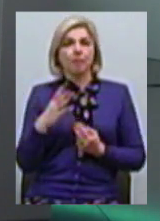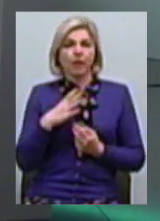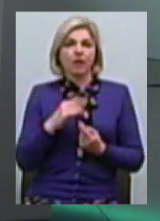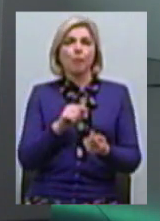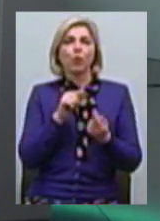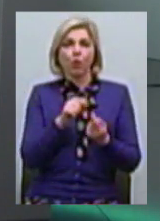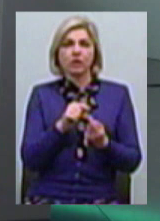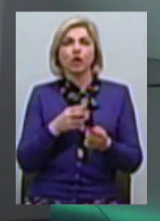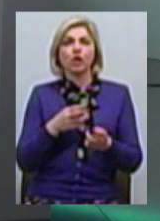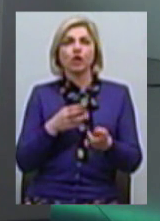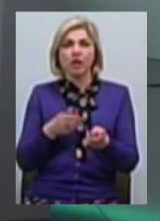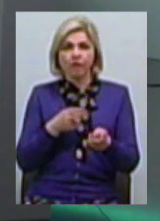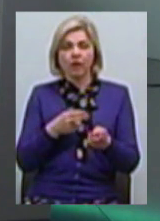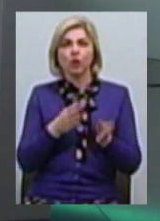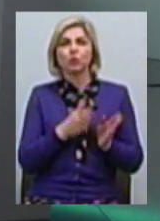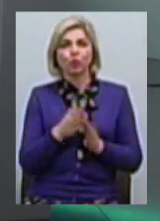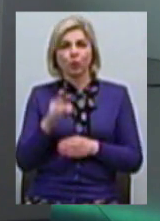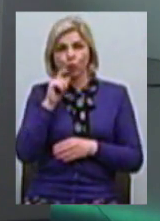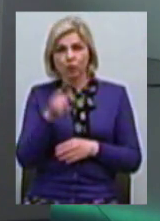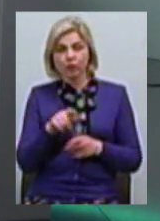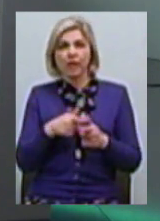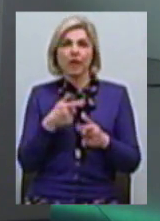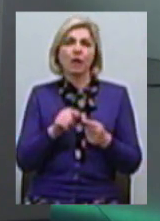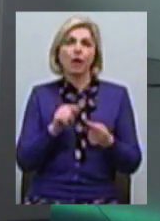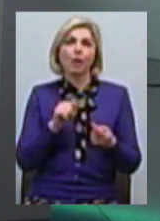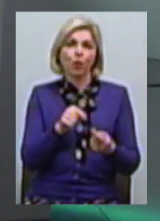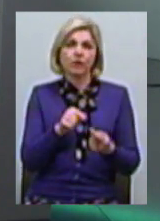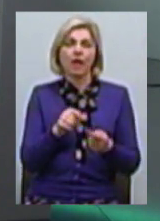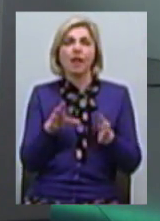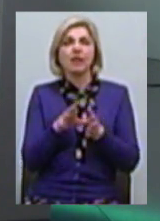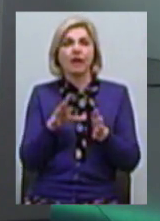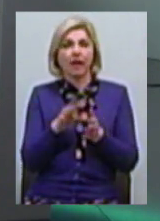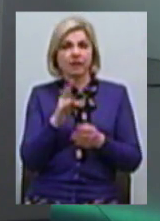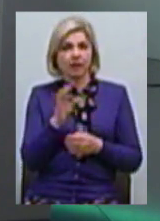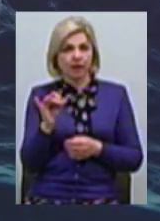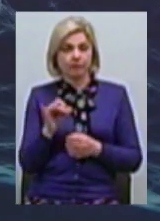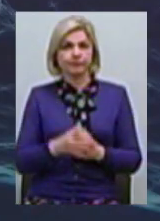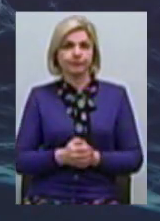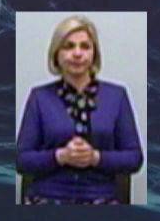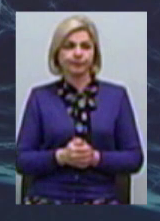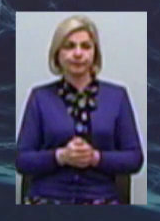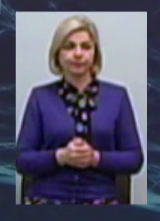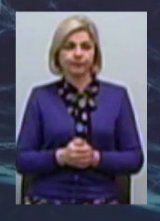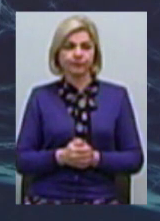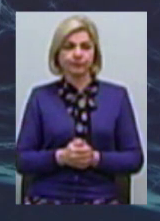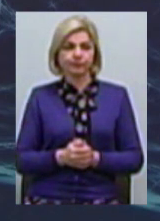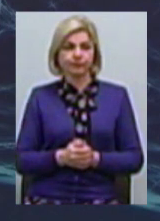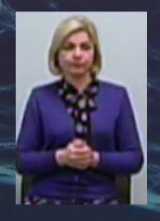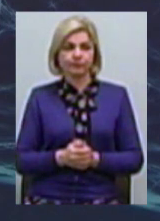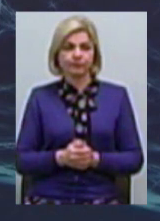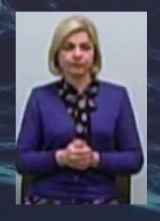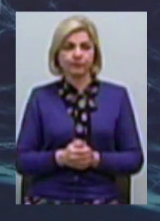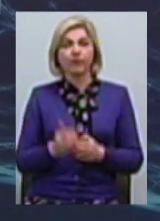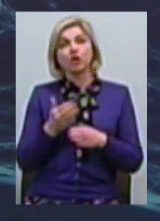против железнодорожной структуры Украины или против сектора энергетики. Вот. То есть